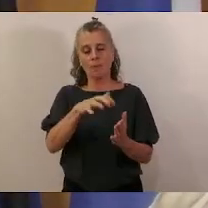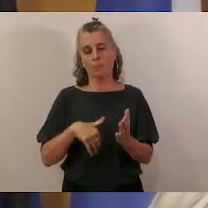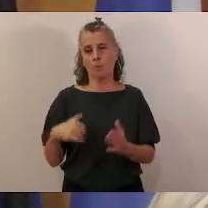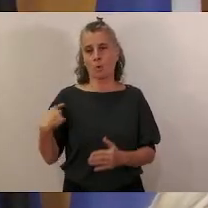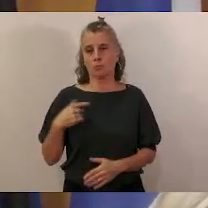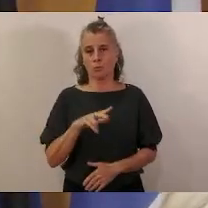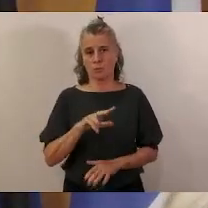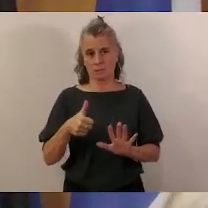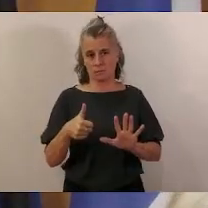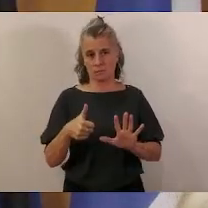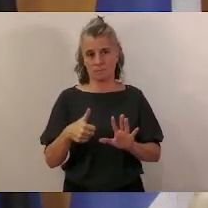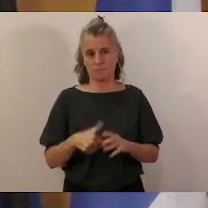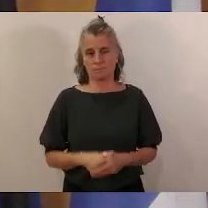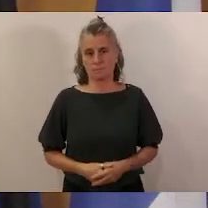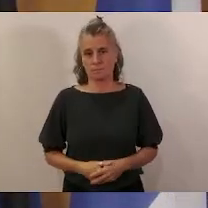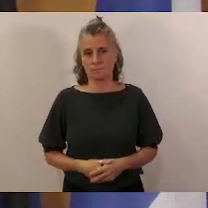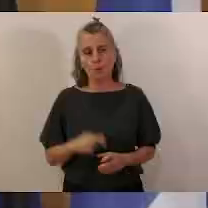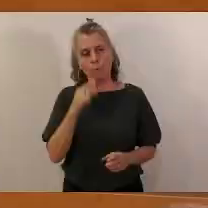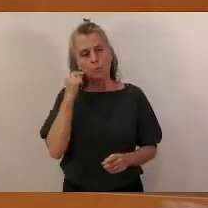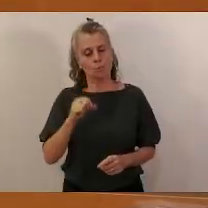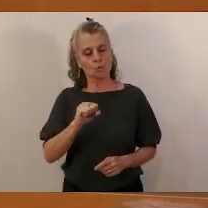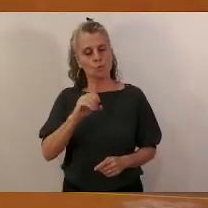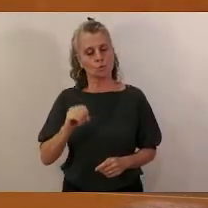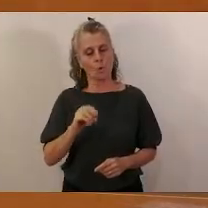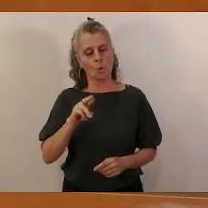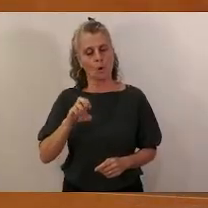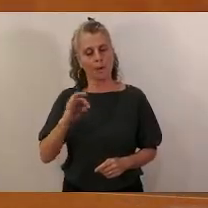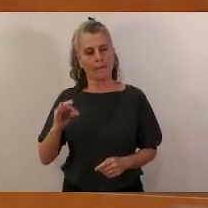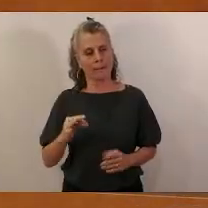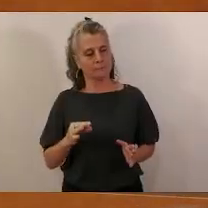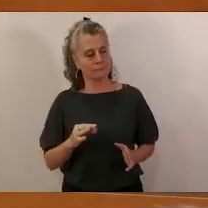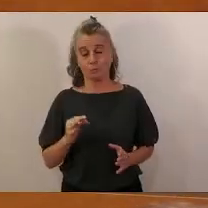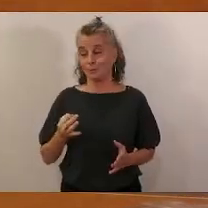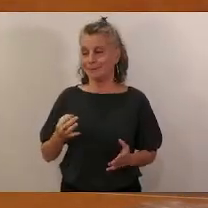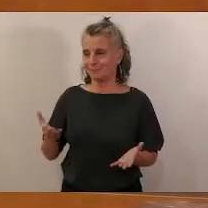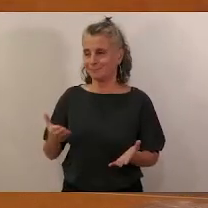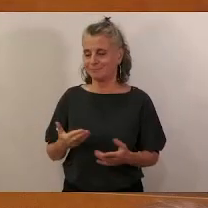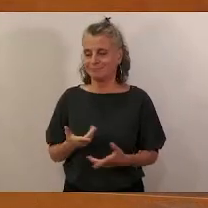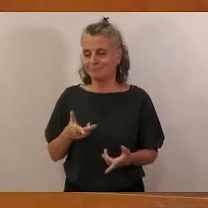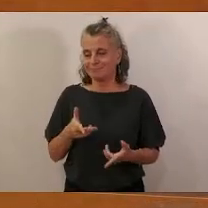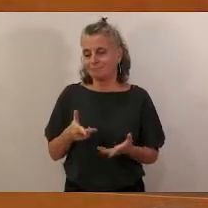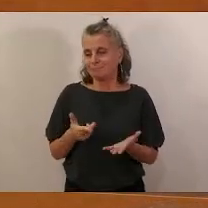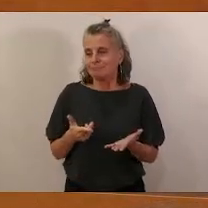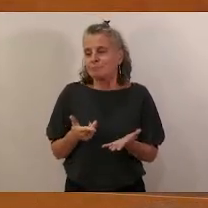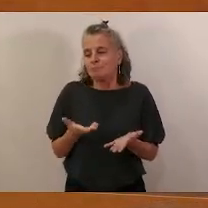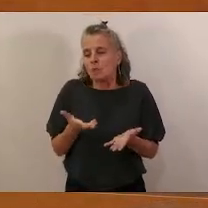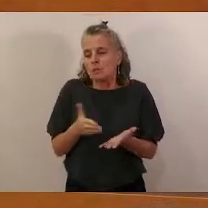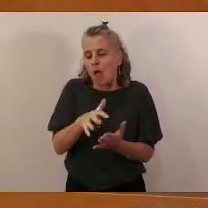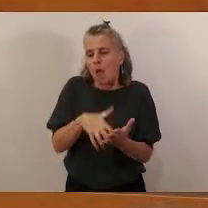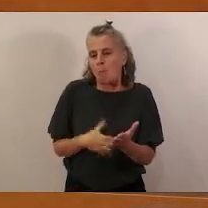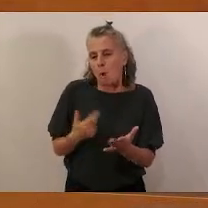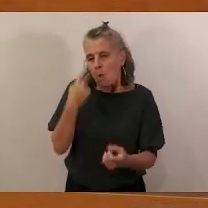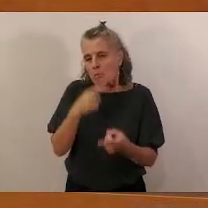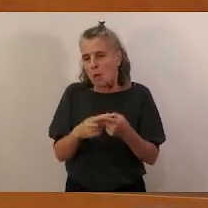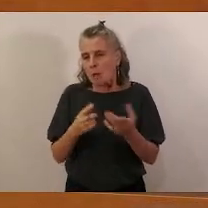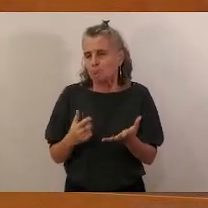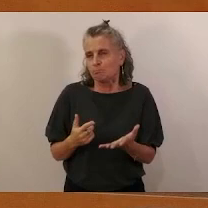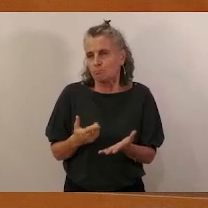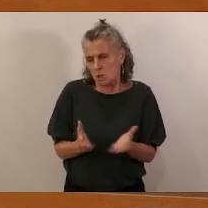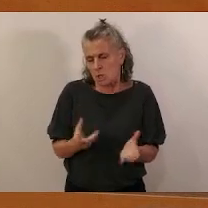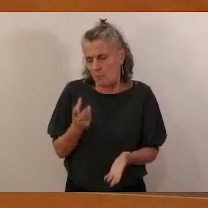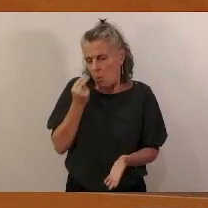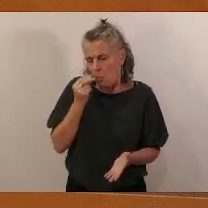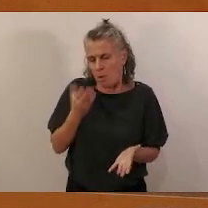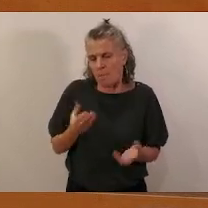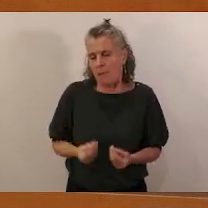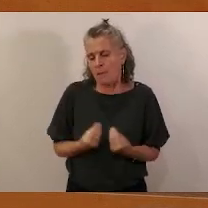36, monsieur Sauré, pardon. Oui, c'est une affaire assez simple à comprendre, mais assez malheureuse.